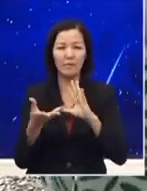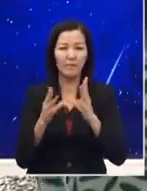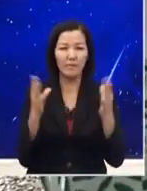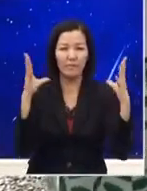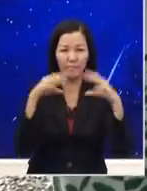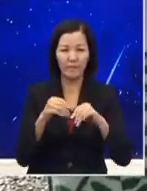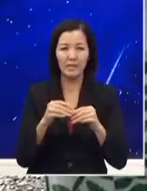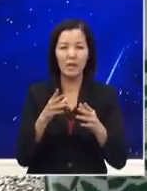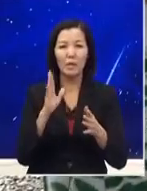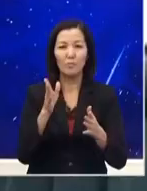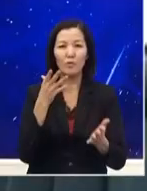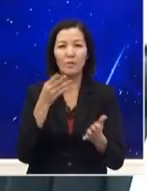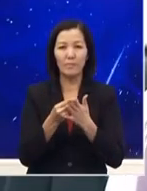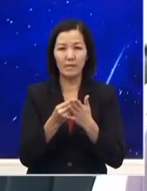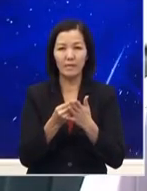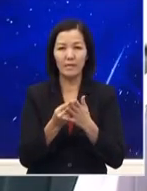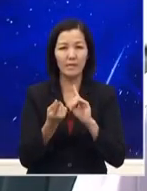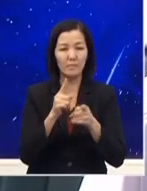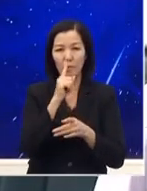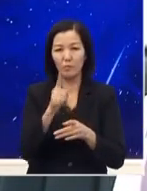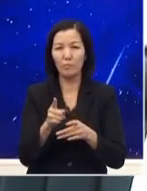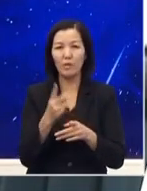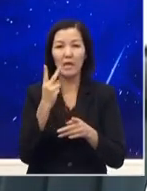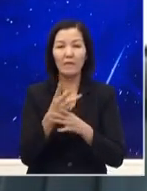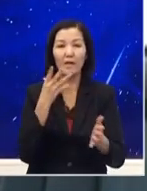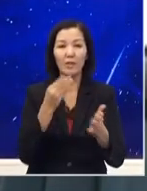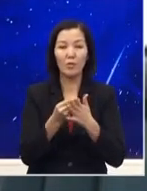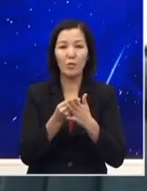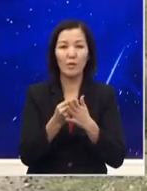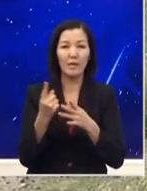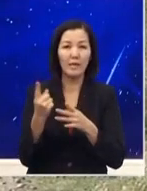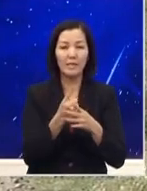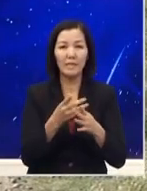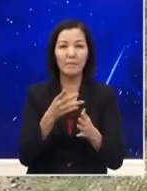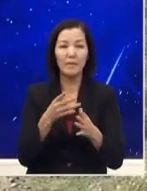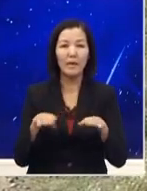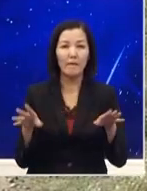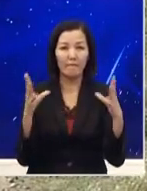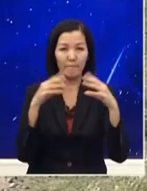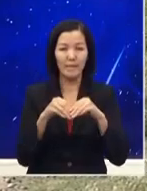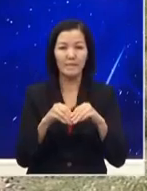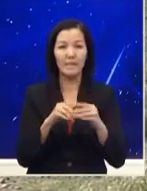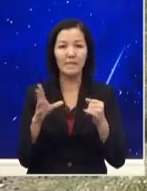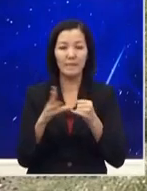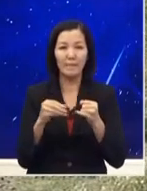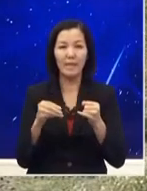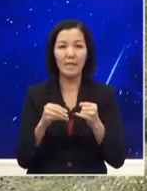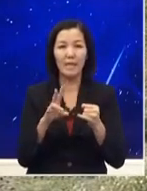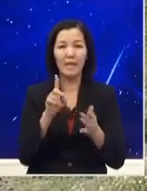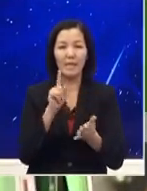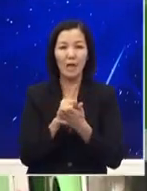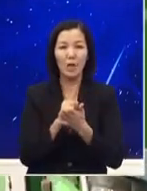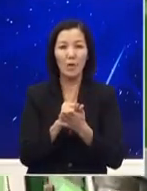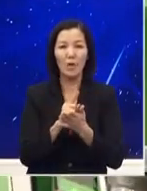лиц без изменения элементов налога. Два налога будут оплачиваться единым платежом. При этом земельный налог для